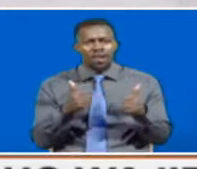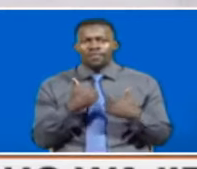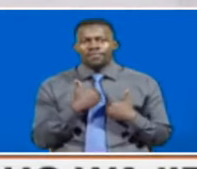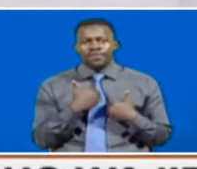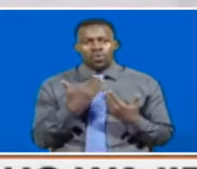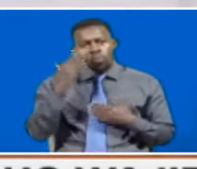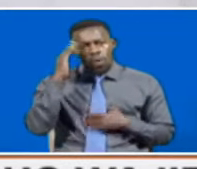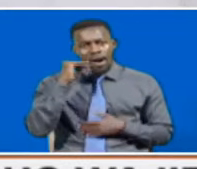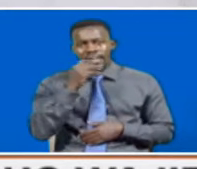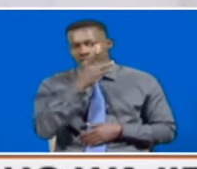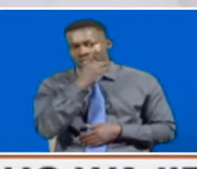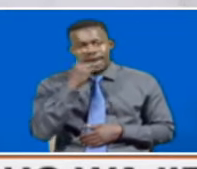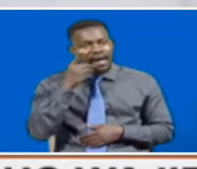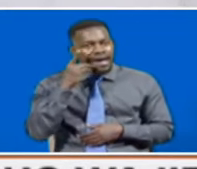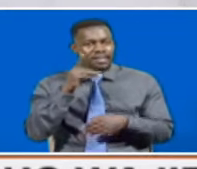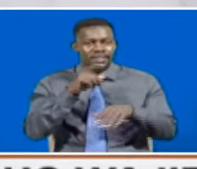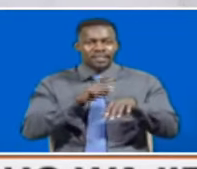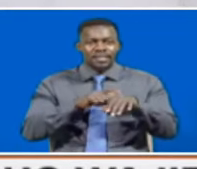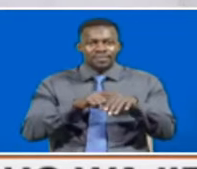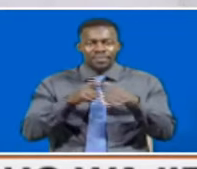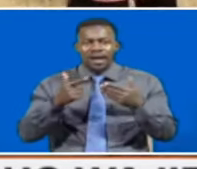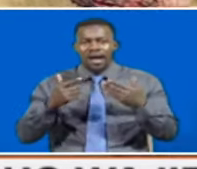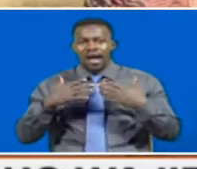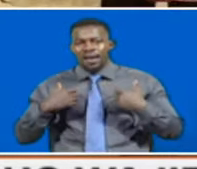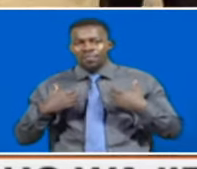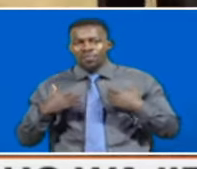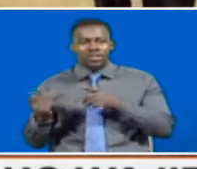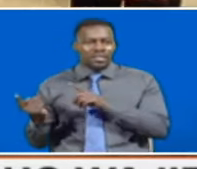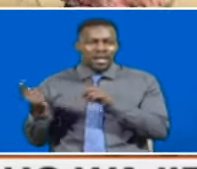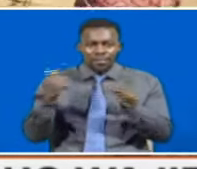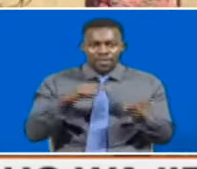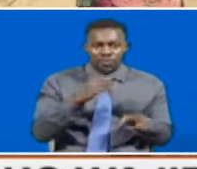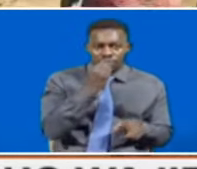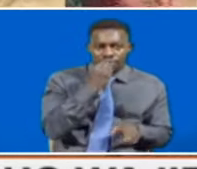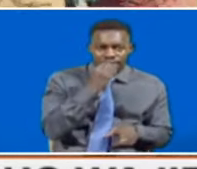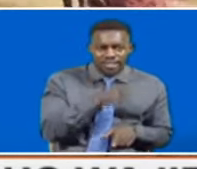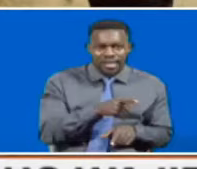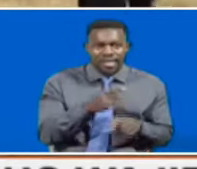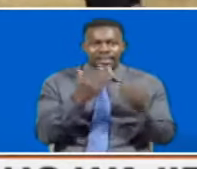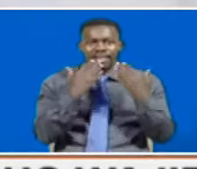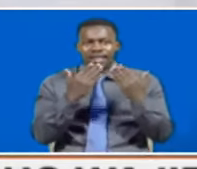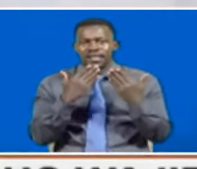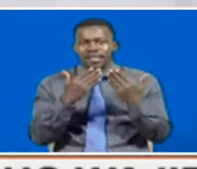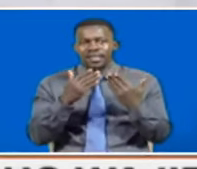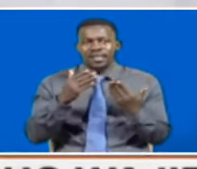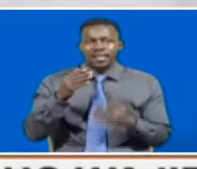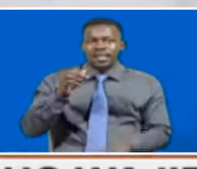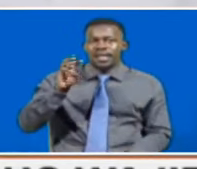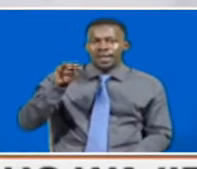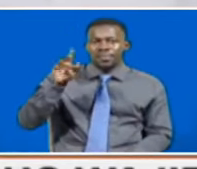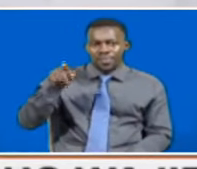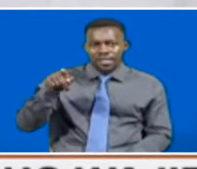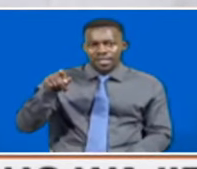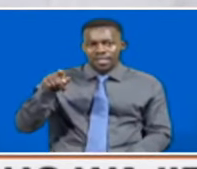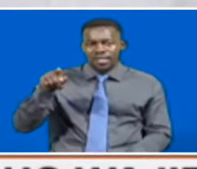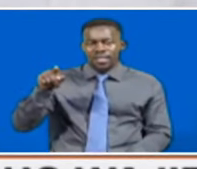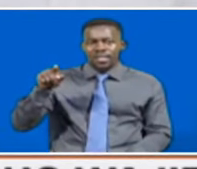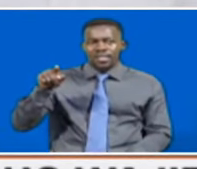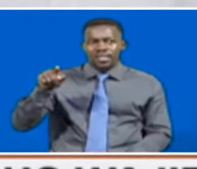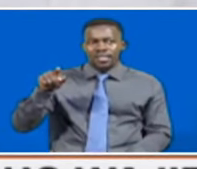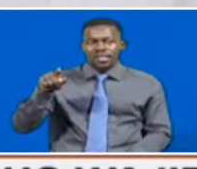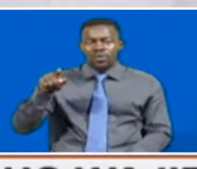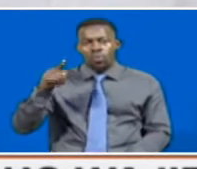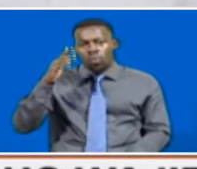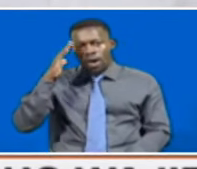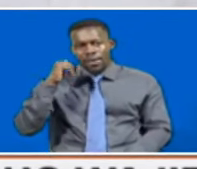Wajir wazima walikuwa wanakuja kupata malisho pale. Tunashukuru Mheshimiwa Mohamed Adou alifanya juhudi kubwa